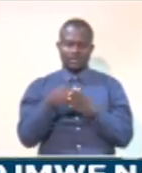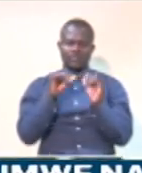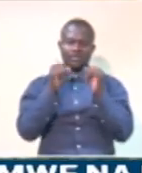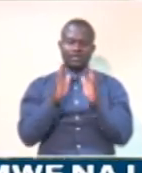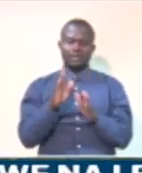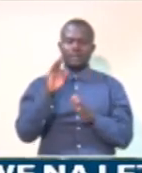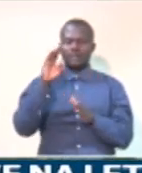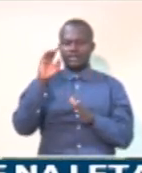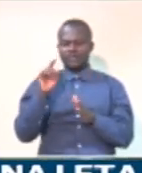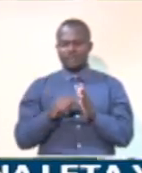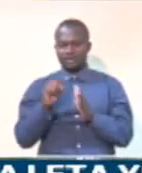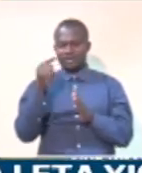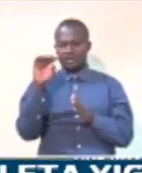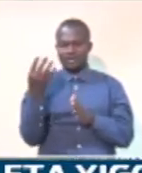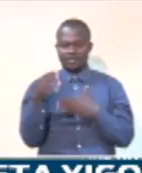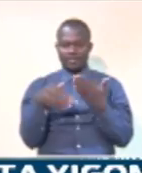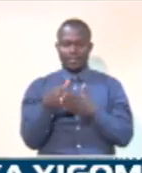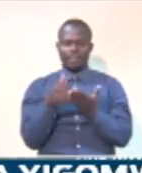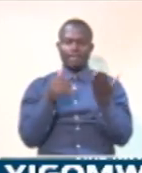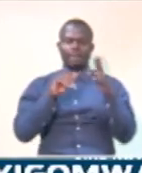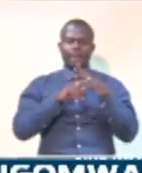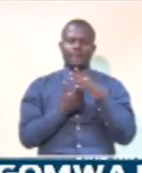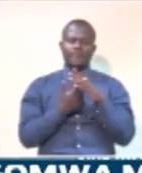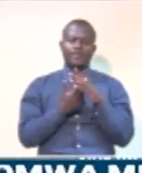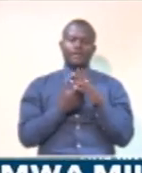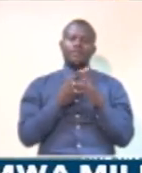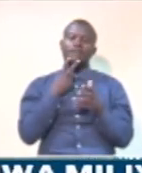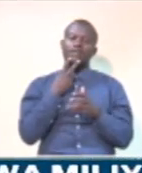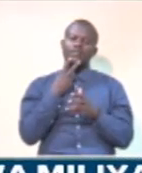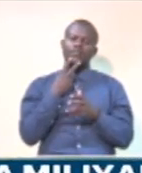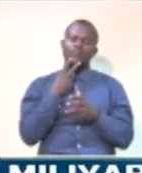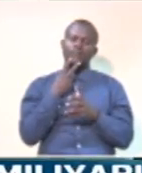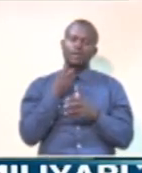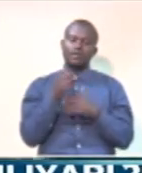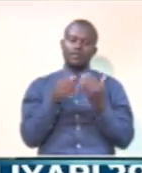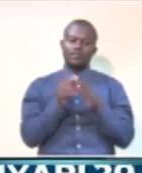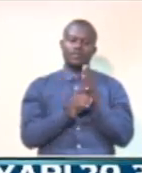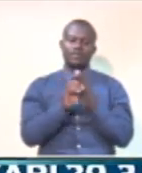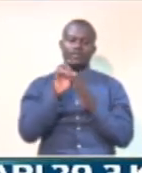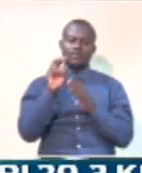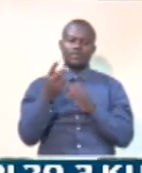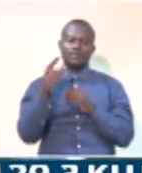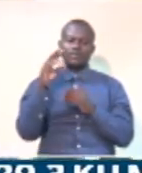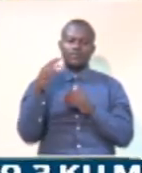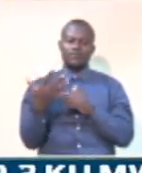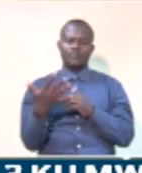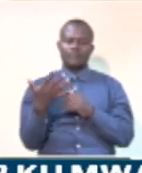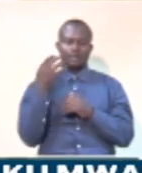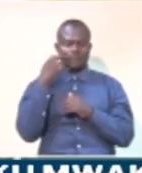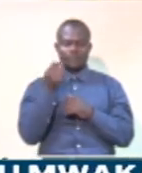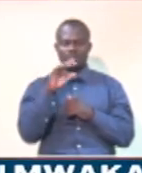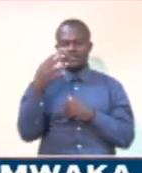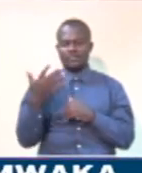ya 1/4 muri rushanwa izatangira kuwa kabiri tariki ya 25 Gicurasi